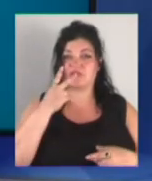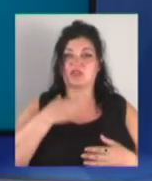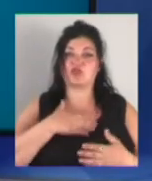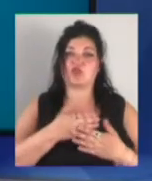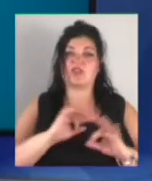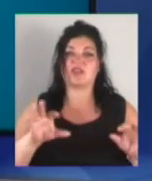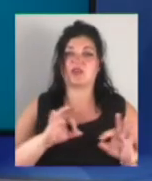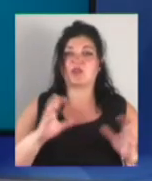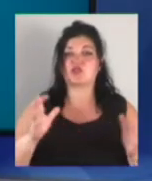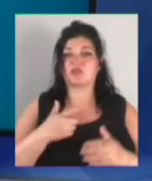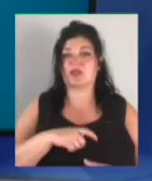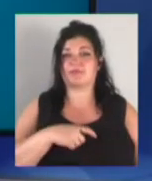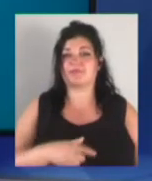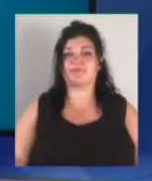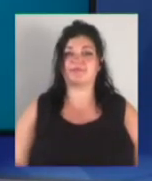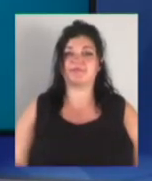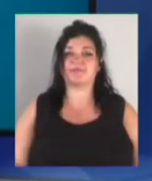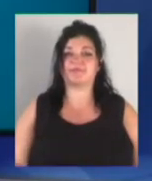дивились наші новини. Бережіть себе!